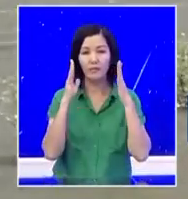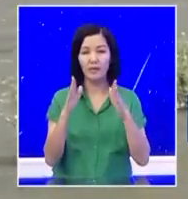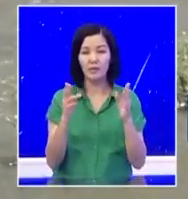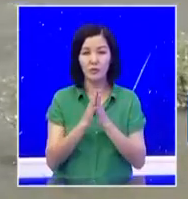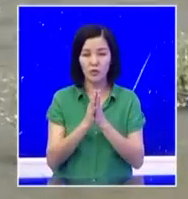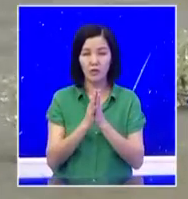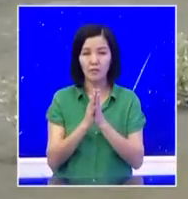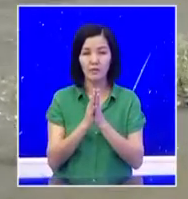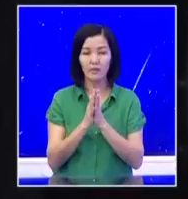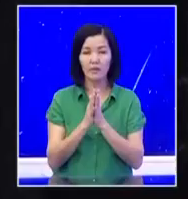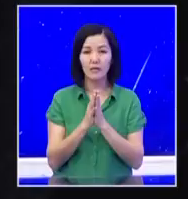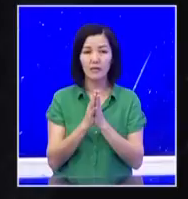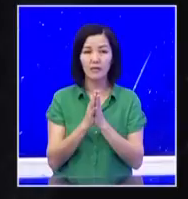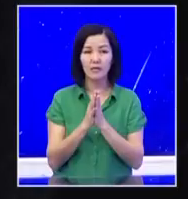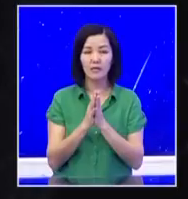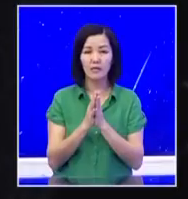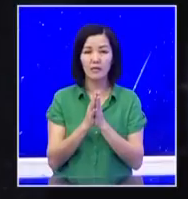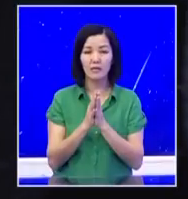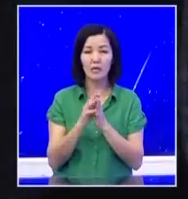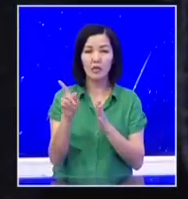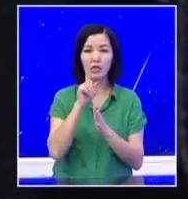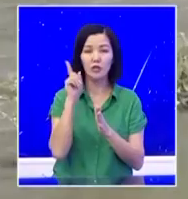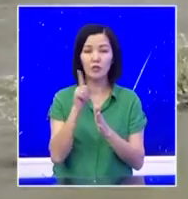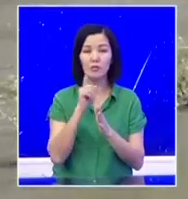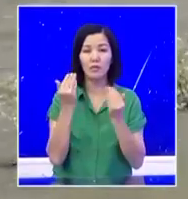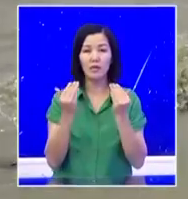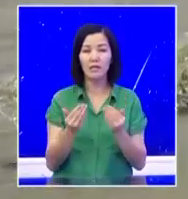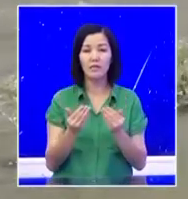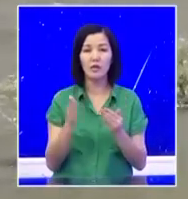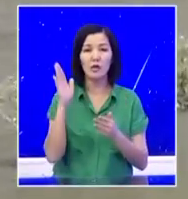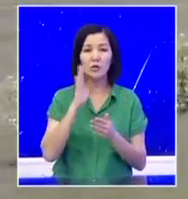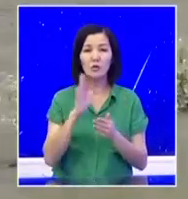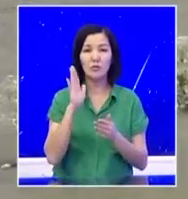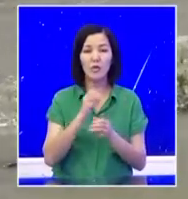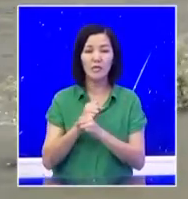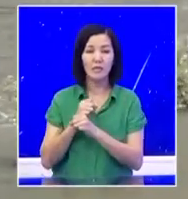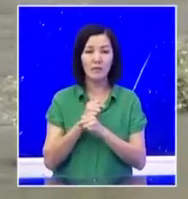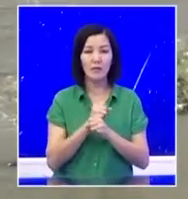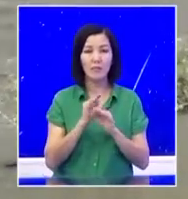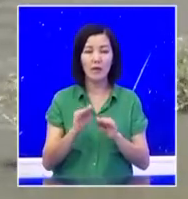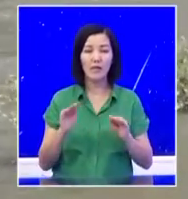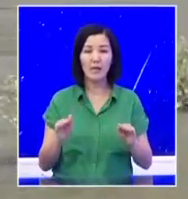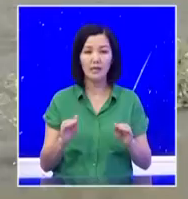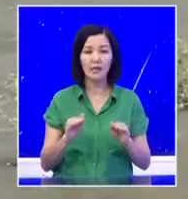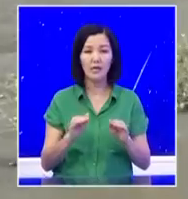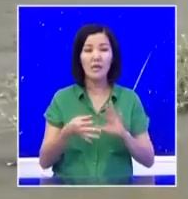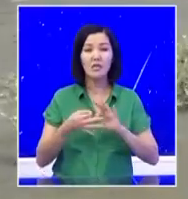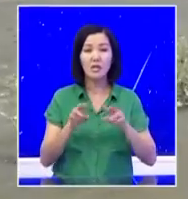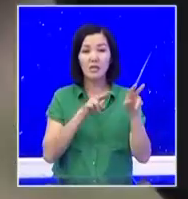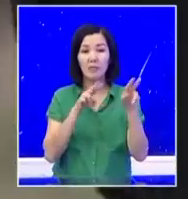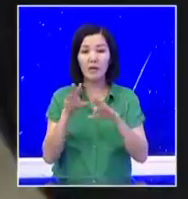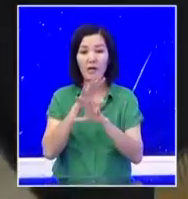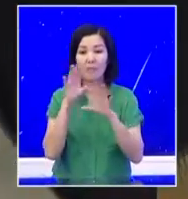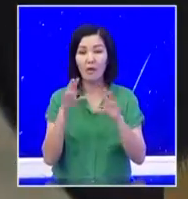сұранамыз. Және жасөспірімдермен келген кезде судың жағасына демалу кезінде балаларын қараусыз қалдырмауын